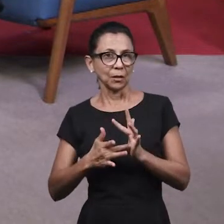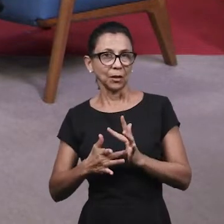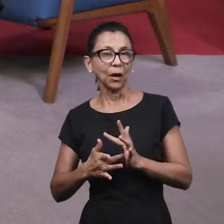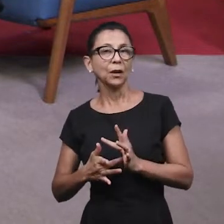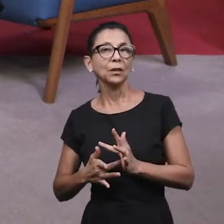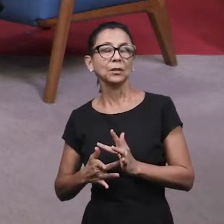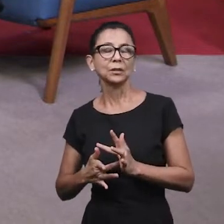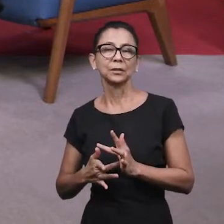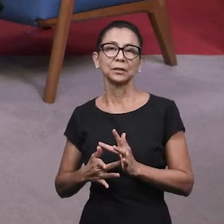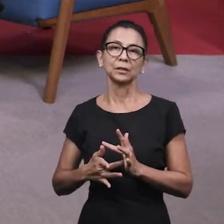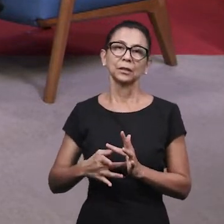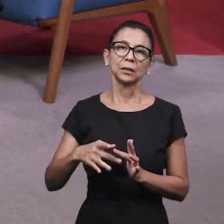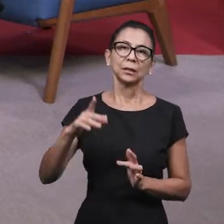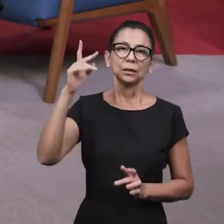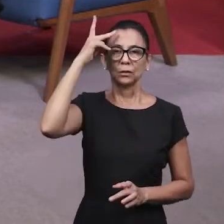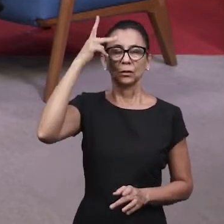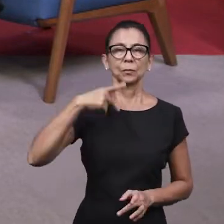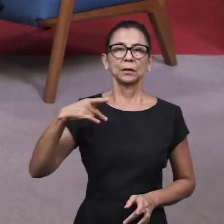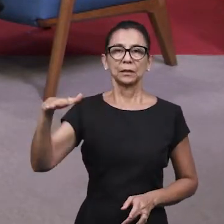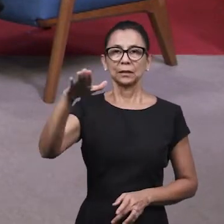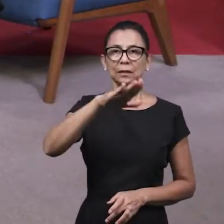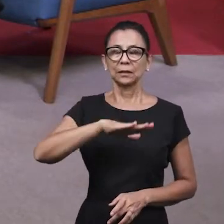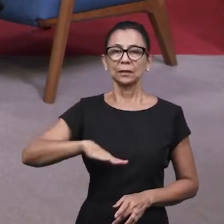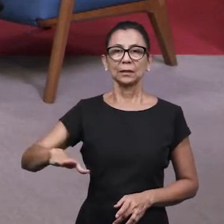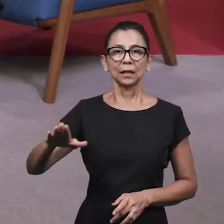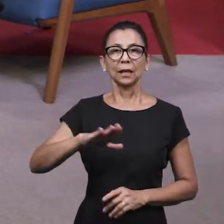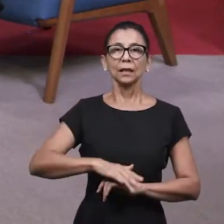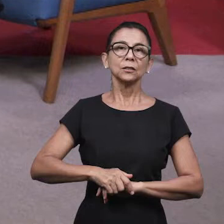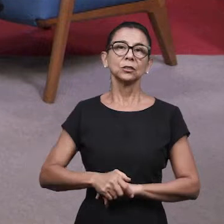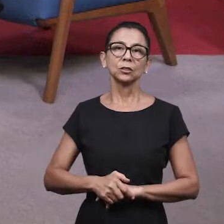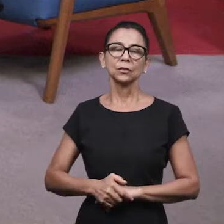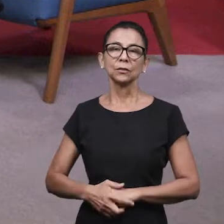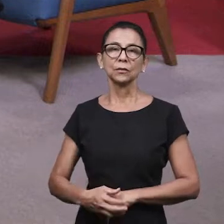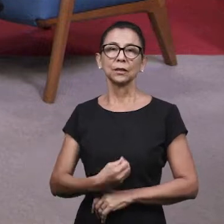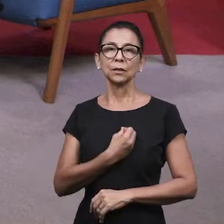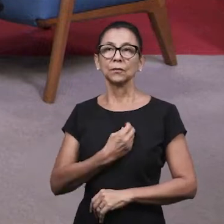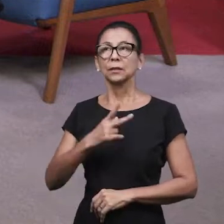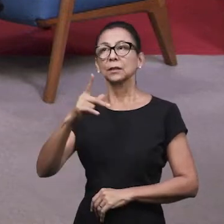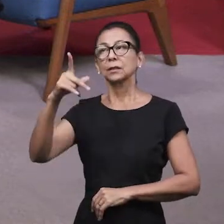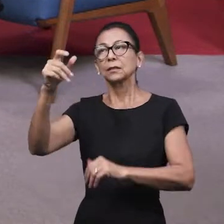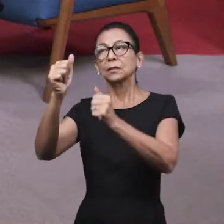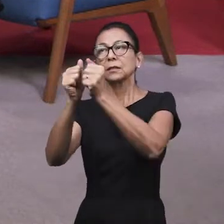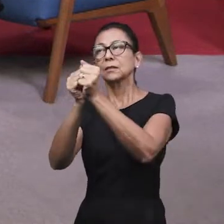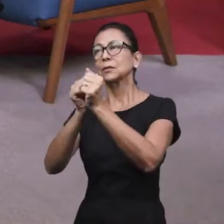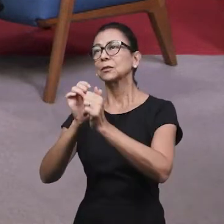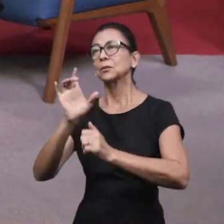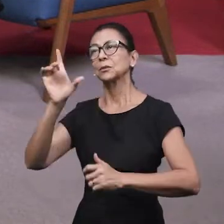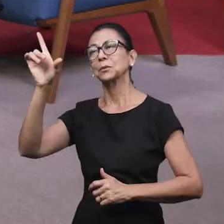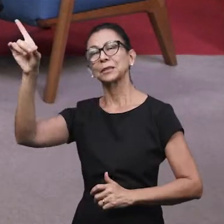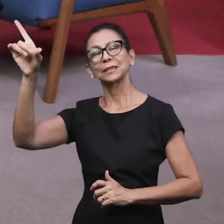vivra l'éternité avec Dieu. Ce projet de salut, il sera